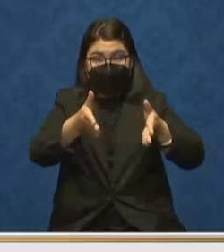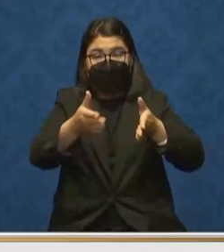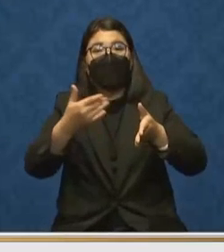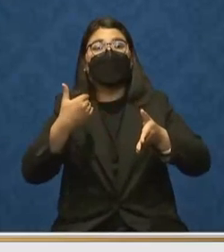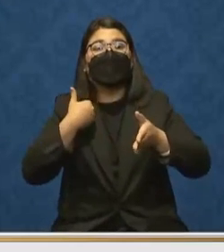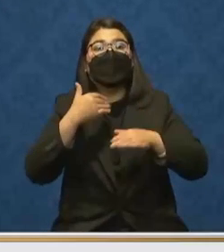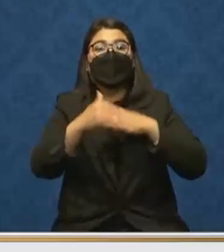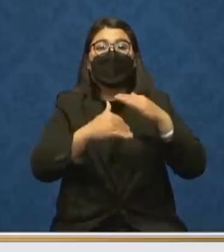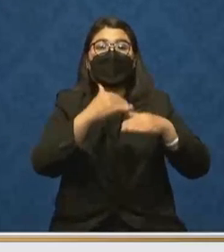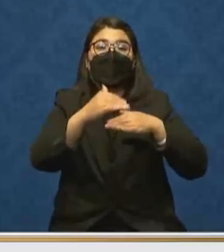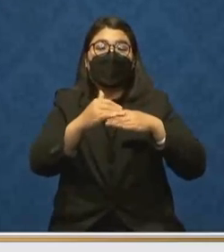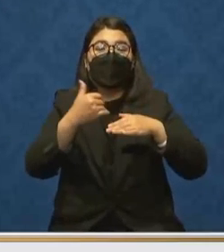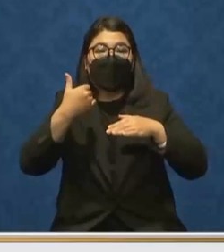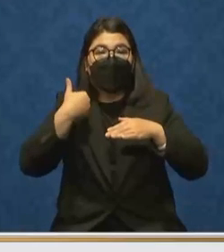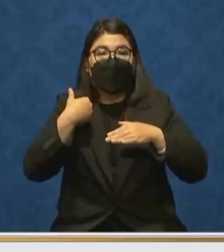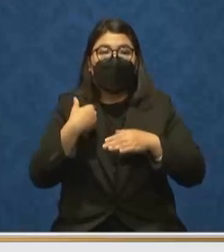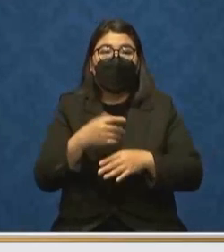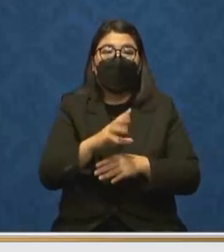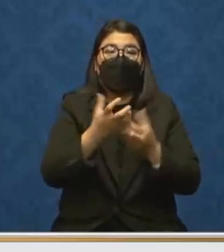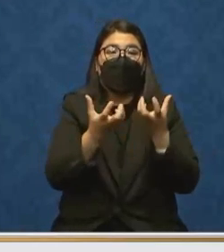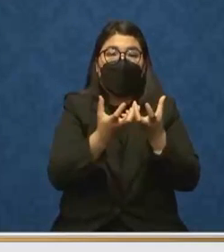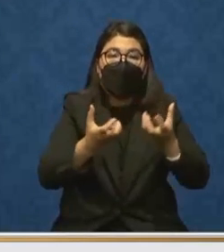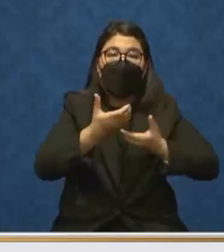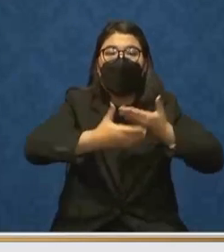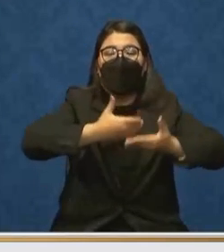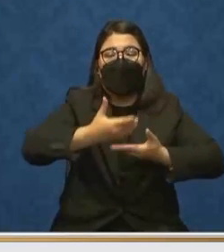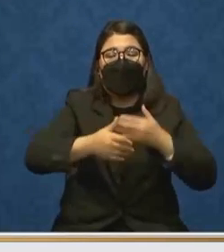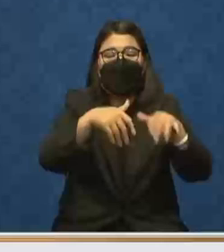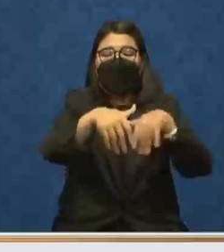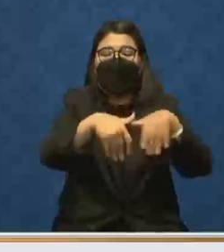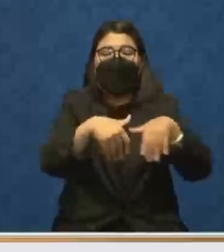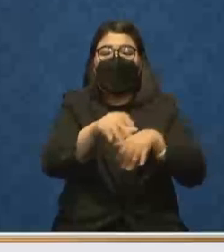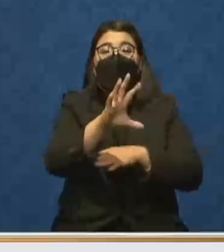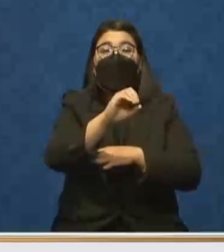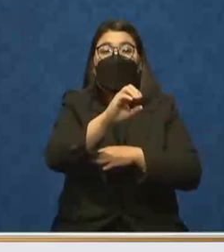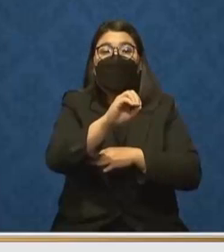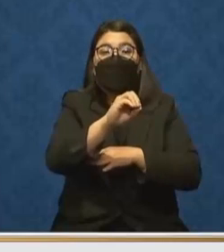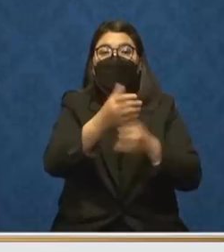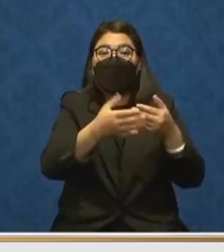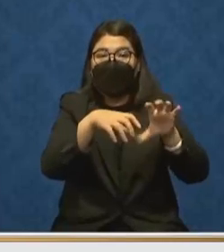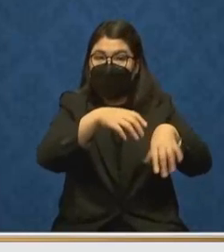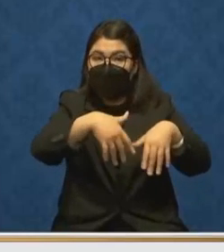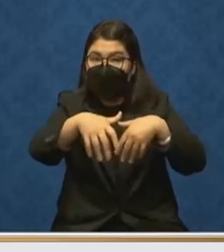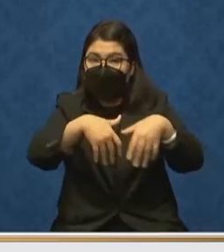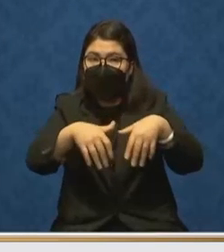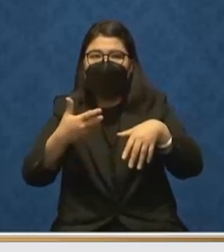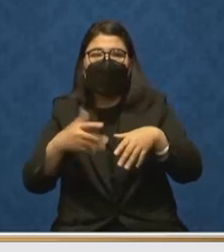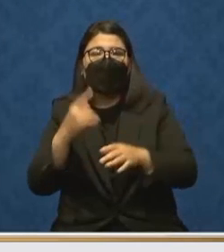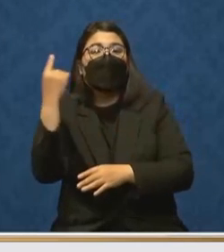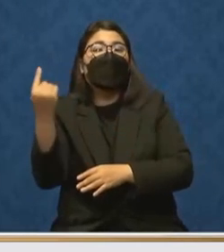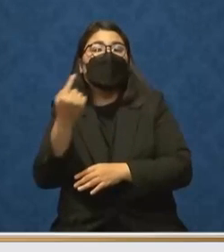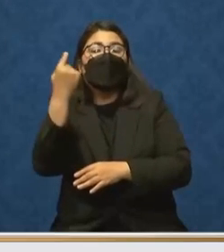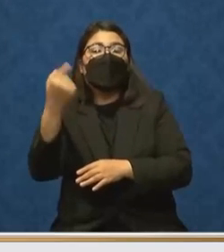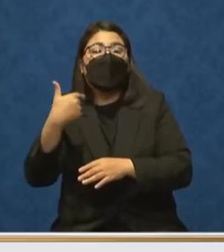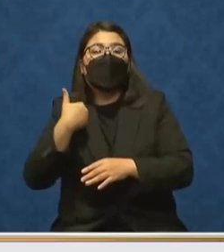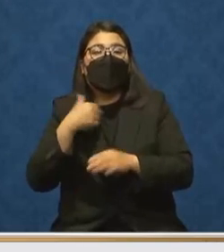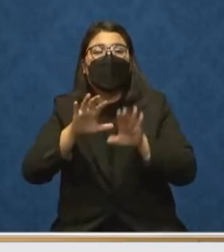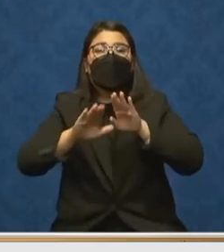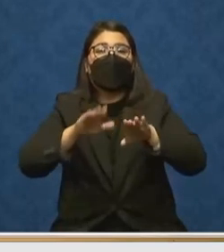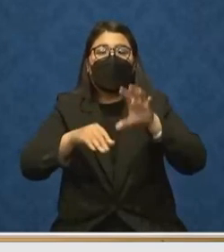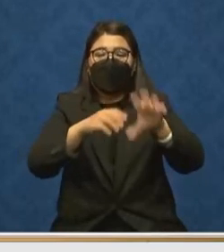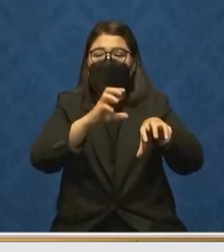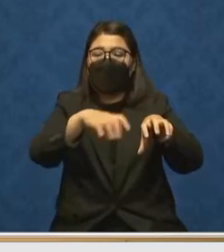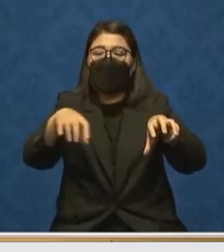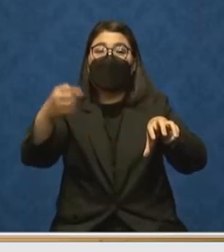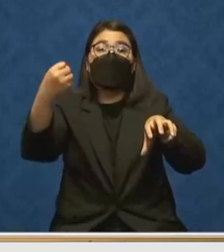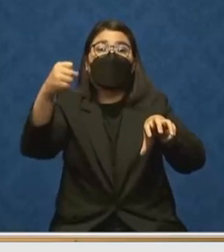ยวโอท็อปนวัดวิถี50ชุมชนเพิ่มศักยภาพการท่องเที่ยวเชิงรัก10แห่งพัฒนาแห